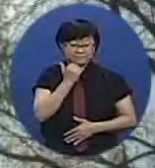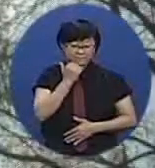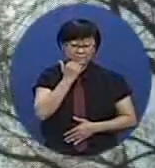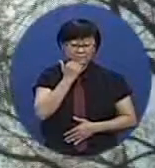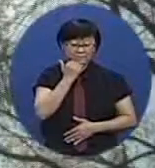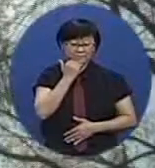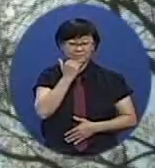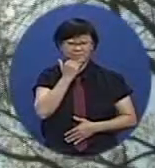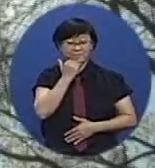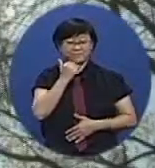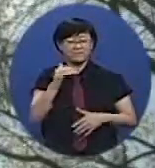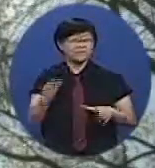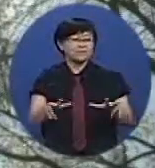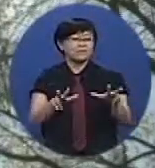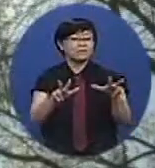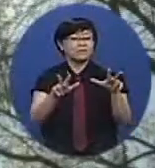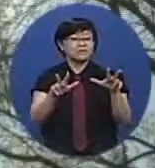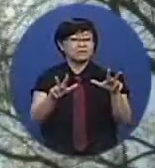기다리네